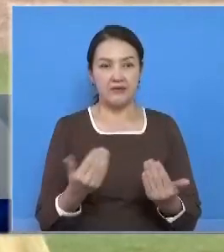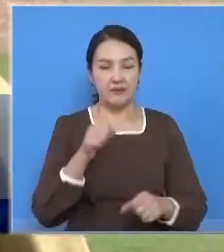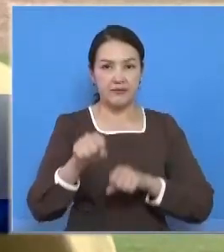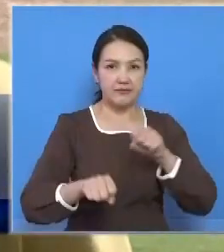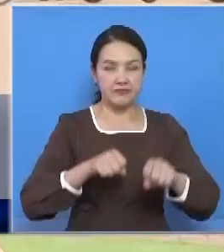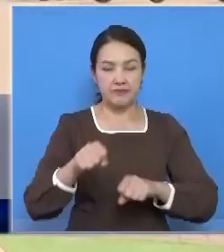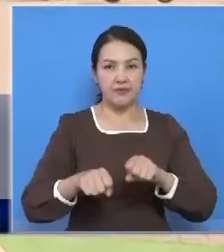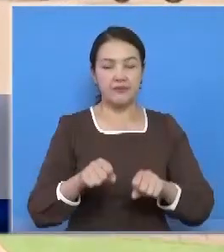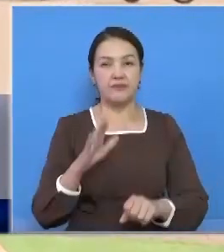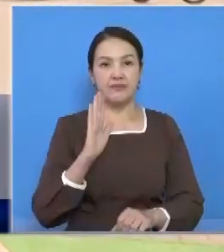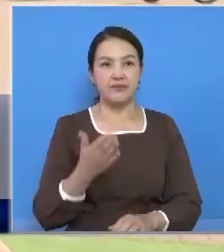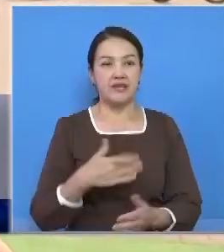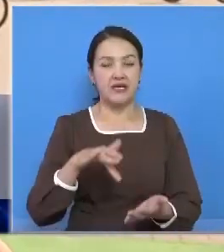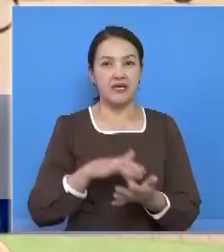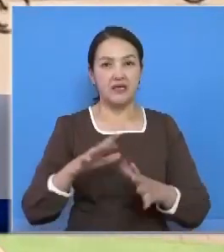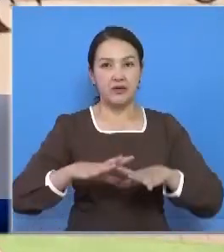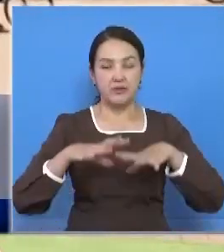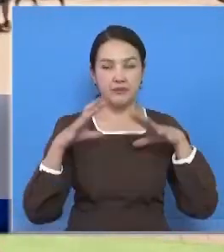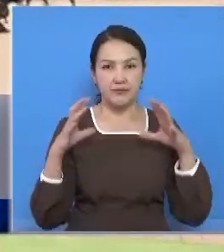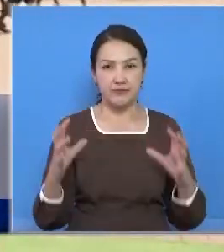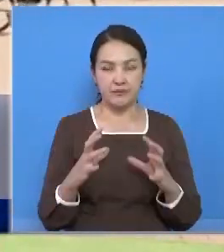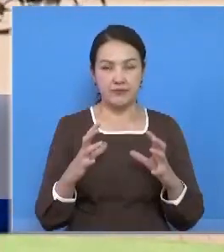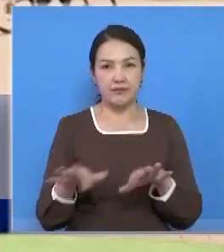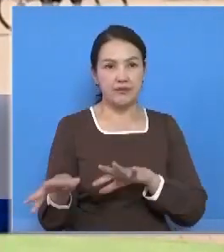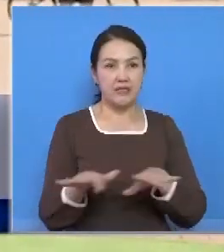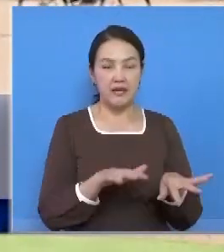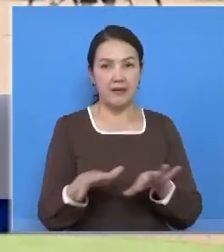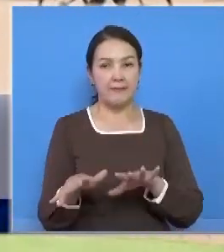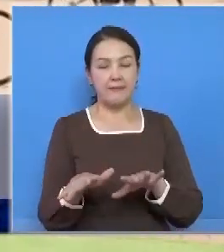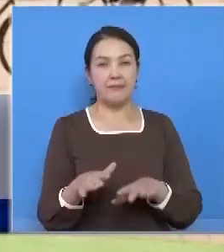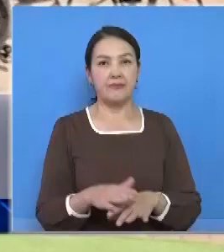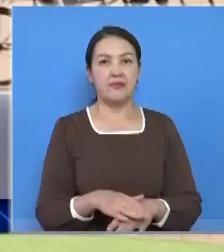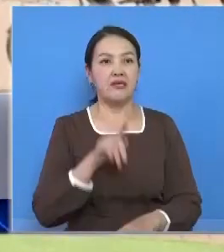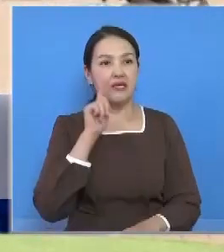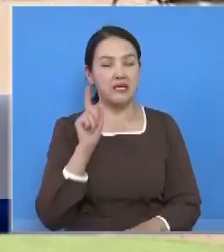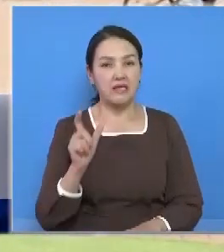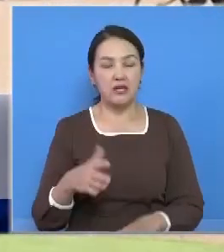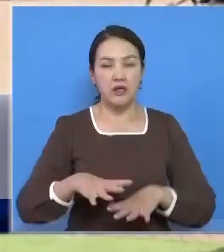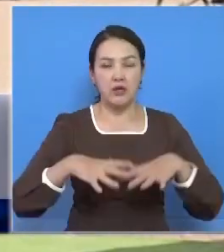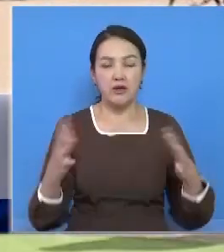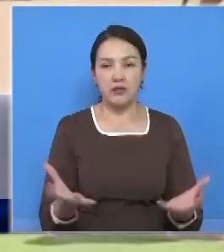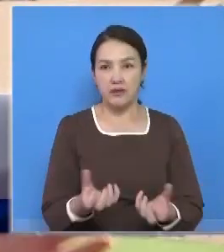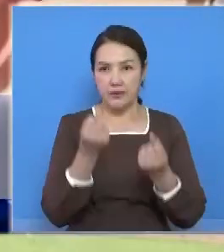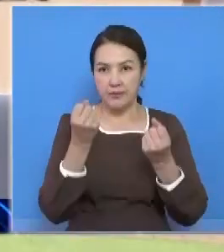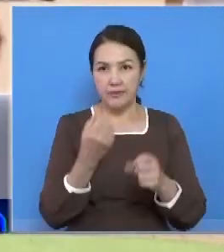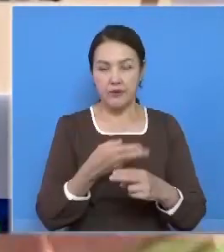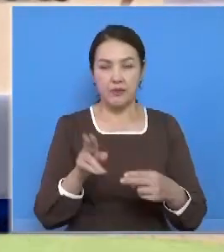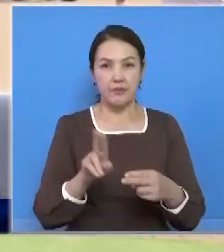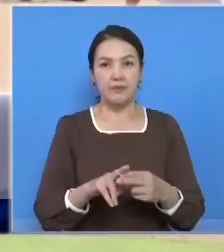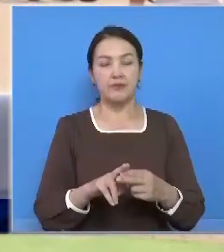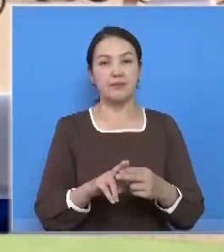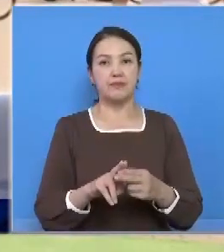велосипед айдаймын. Біздің қаламызға бұл үлкен мероприятие. Жастарды, үлкендерді қолдап, бізге осындай